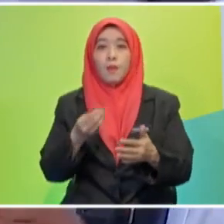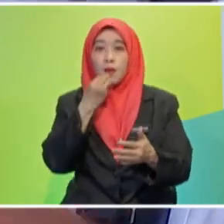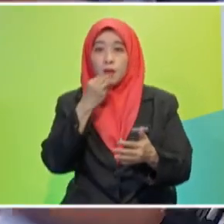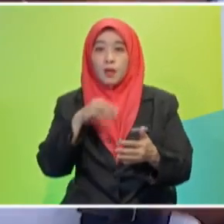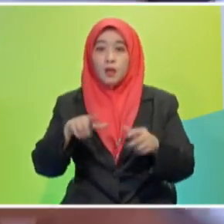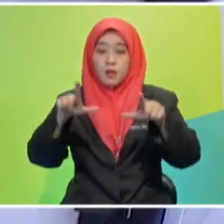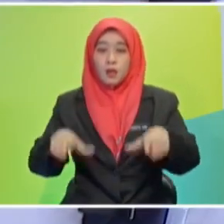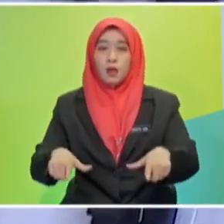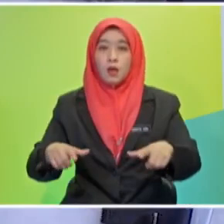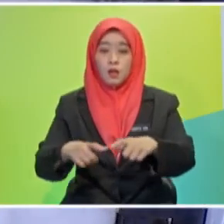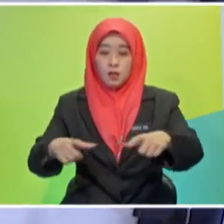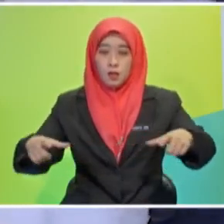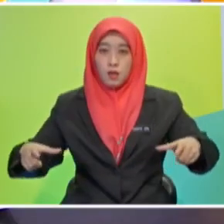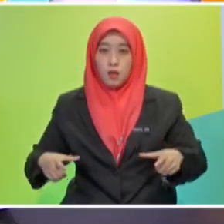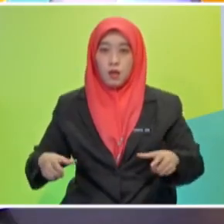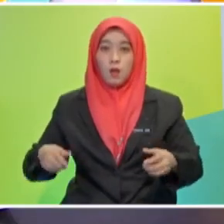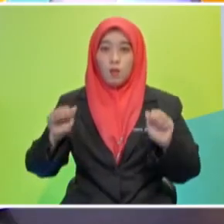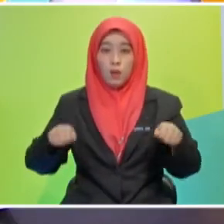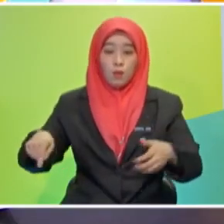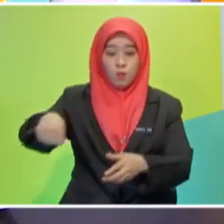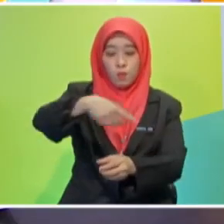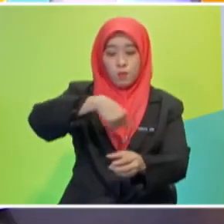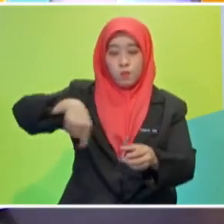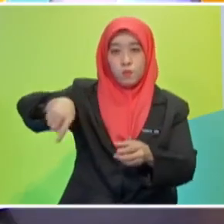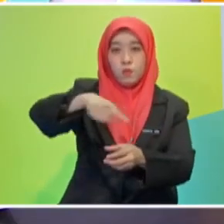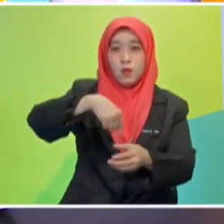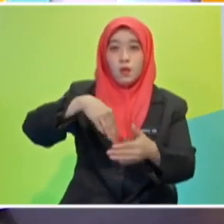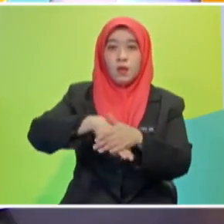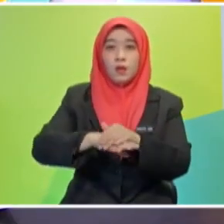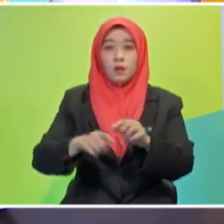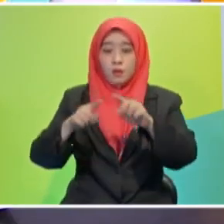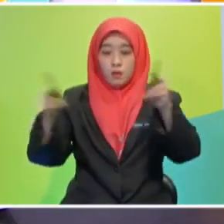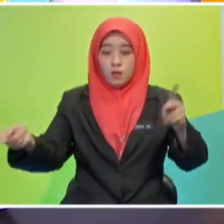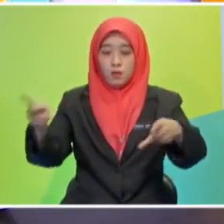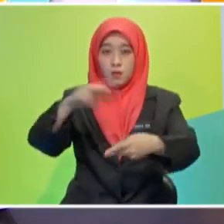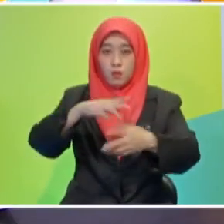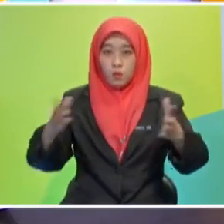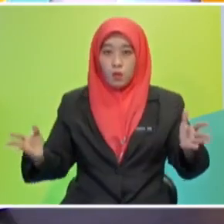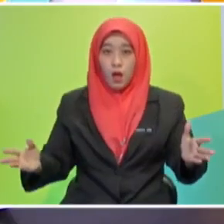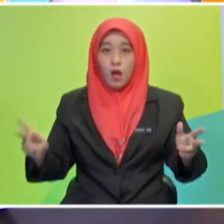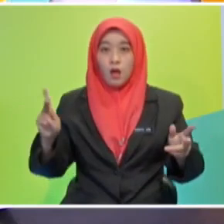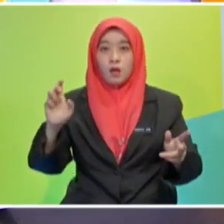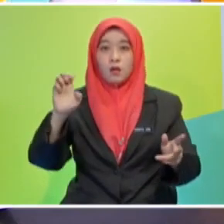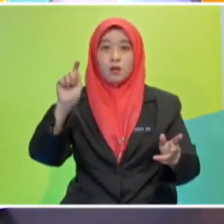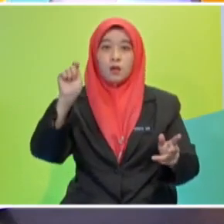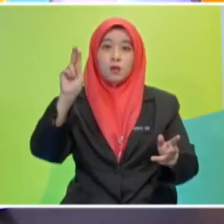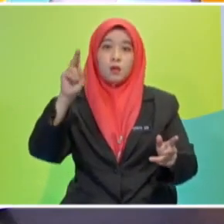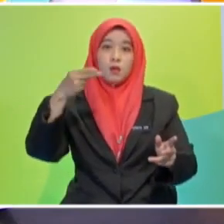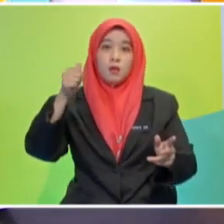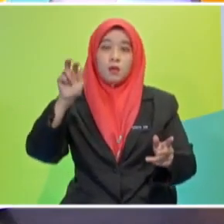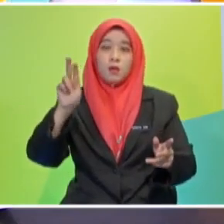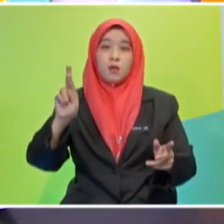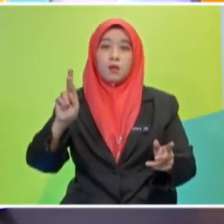pinggan tu dia akan berpusing. Jadi kat situ komponen mekanikal diguna pakai. Okay, dan akhir sekali ialah penyudut